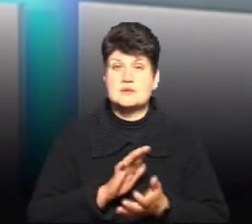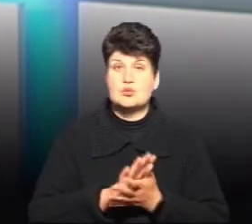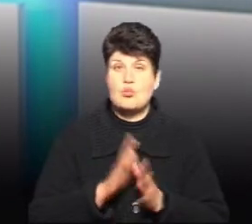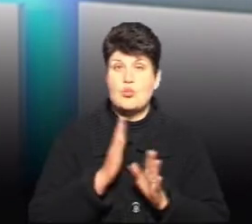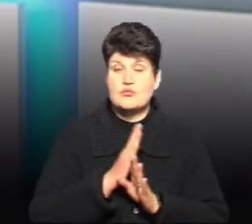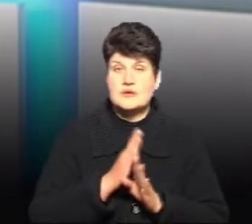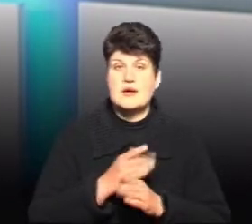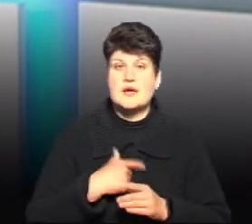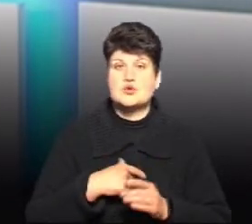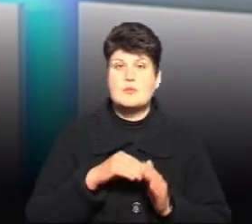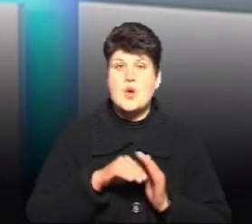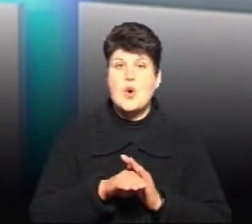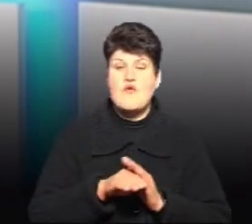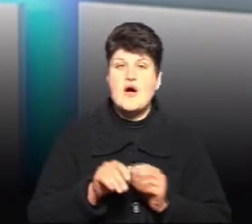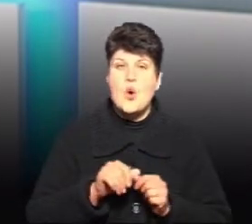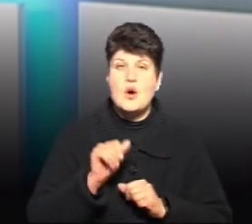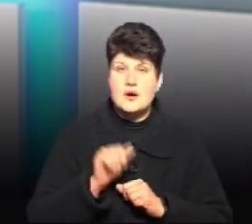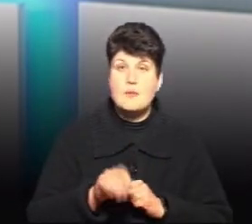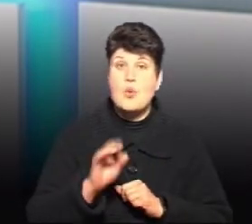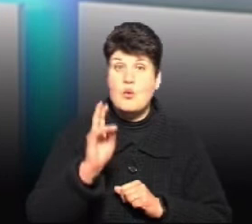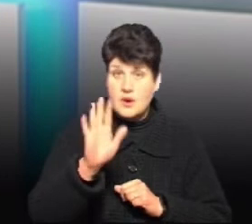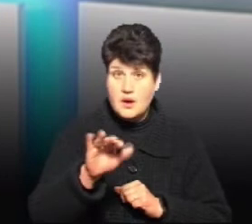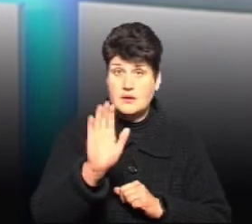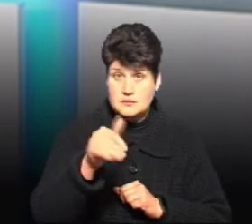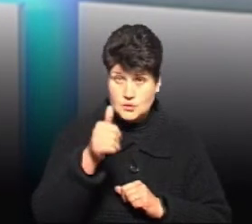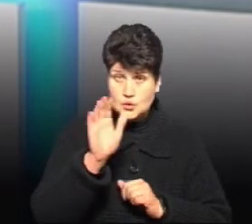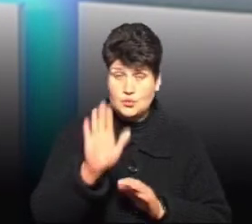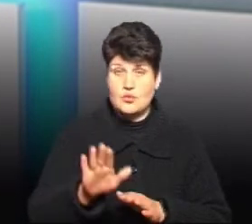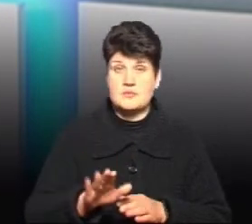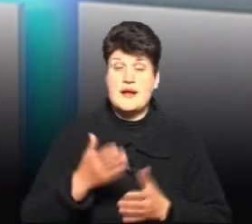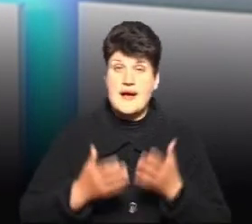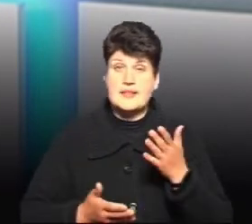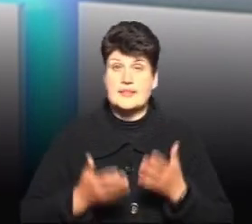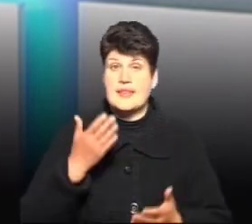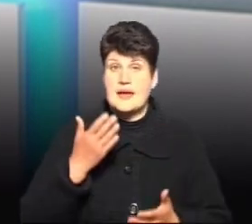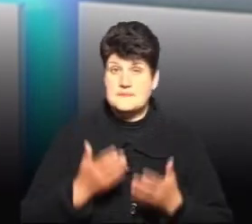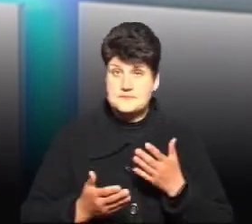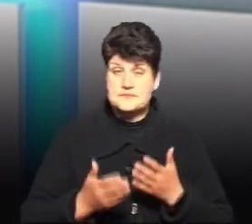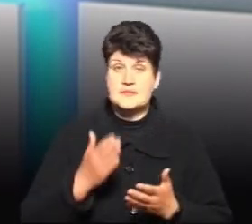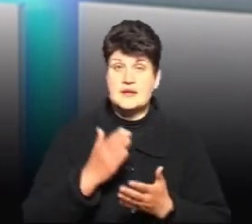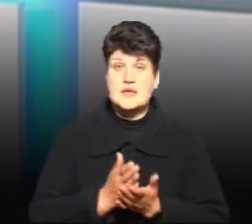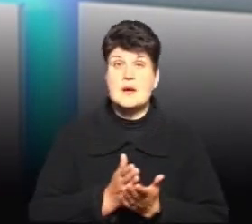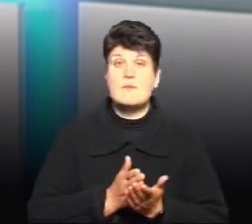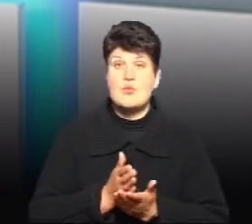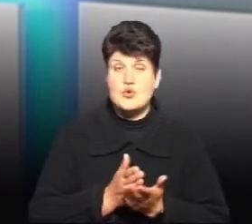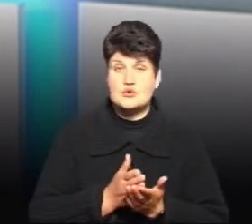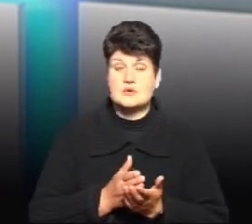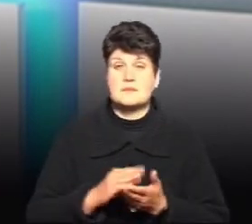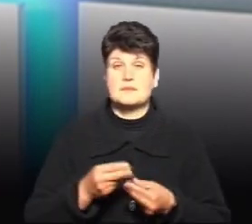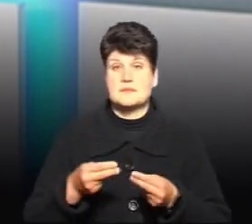ховаю, сортую окремо. Окей, кажу, все добре, це все добре виходить, але є послуга, будь ласка, заключили договір